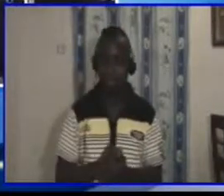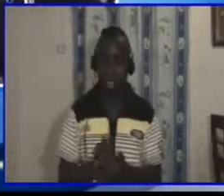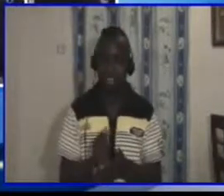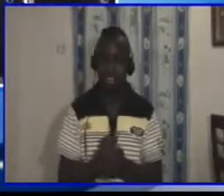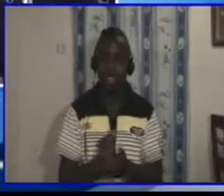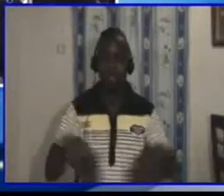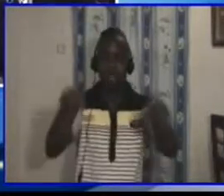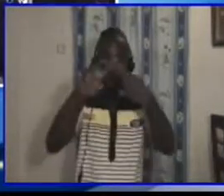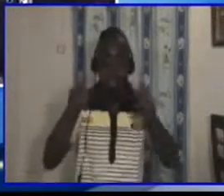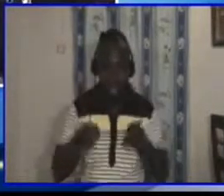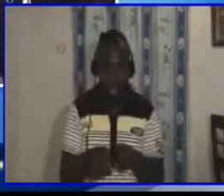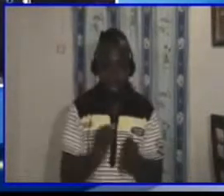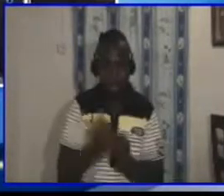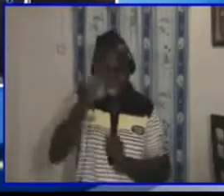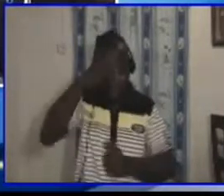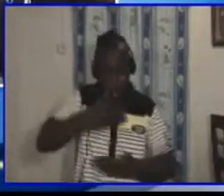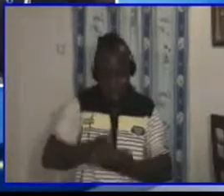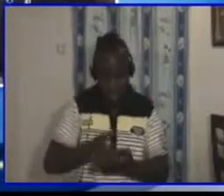figlio dell'uomo